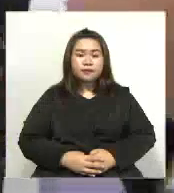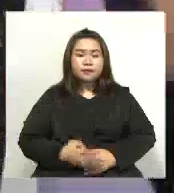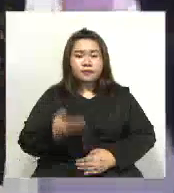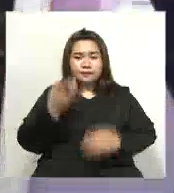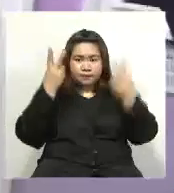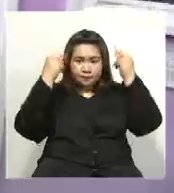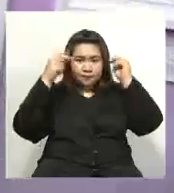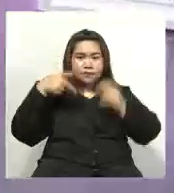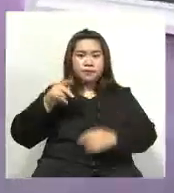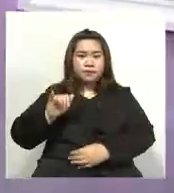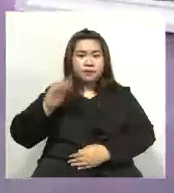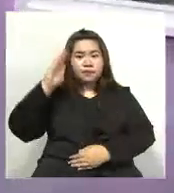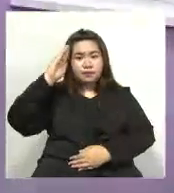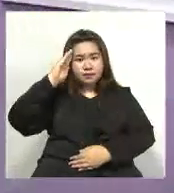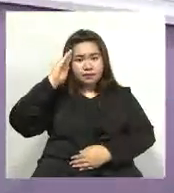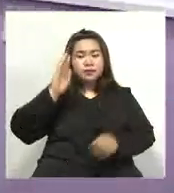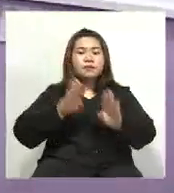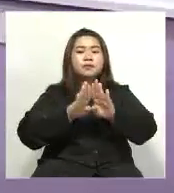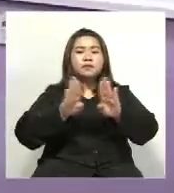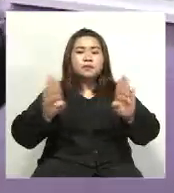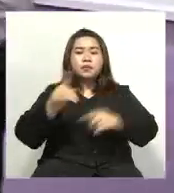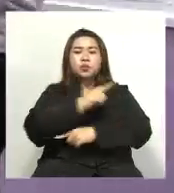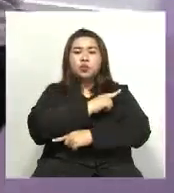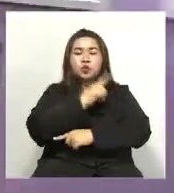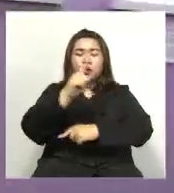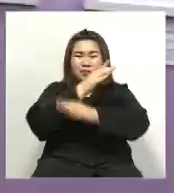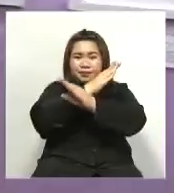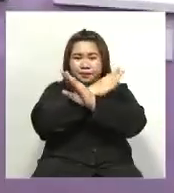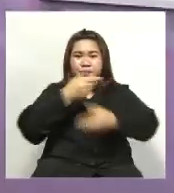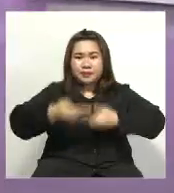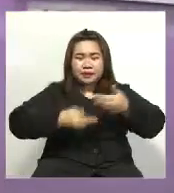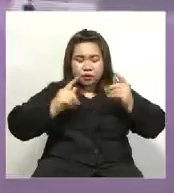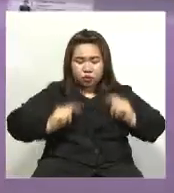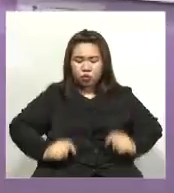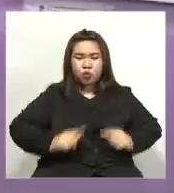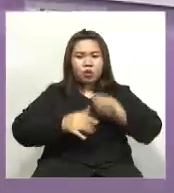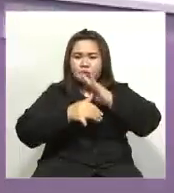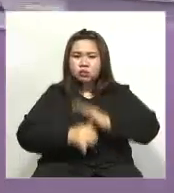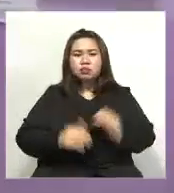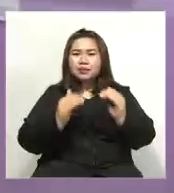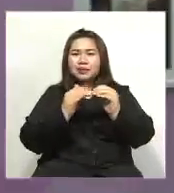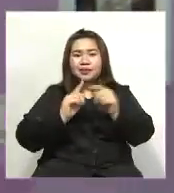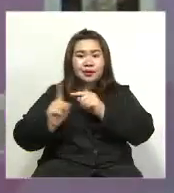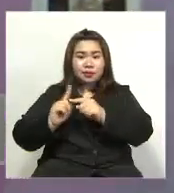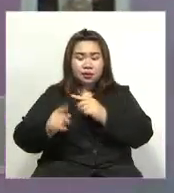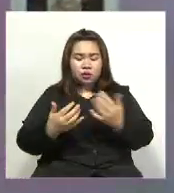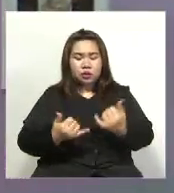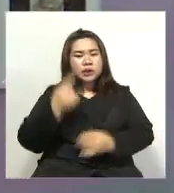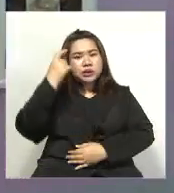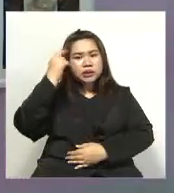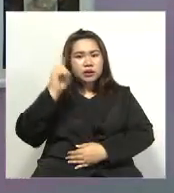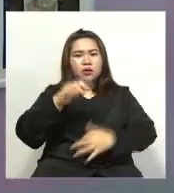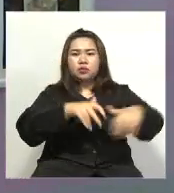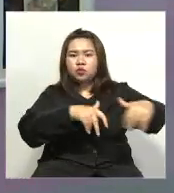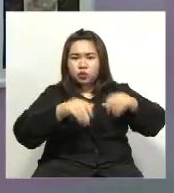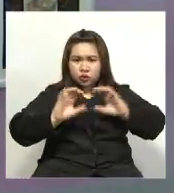พลเอกประยุทธ์จันทร์โอชานะคะท่านนายกก็เปิดงานวันต่อต้านการค้ามนุษย์ประจำปี2561ค่ะงานนี้นะคะมีแนวคิดก็คือประ